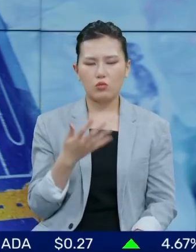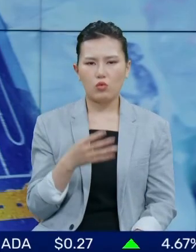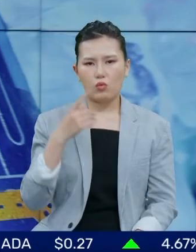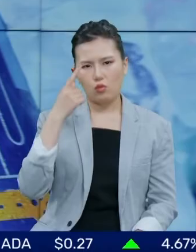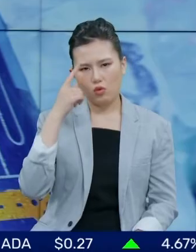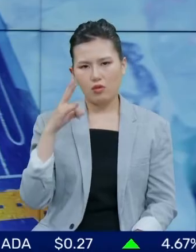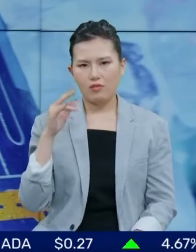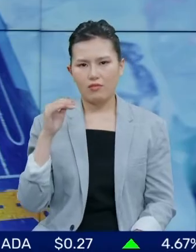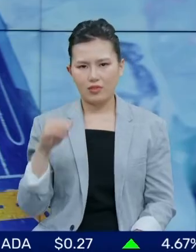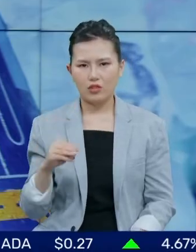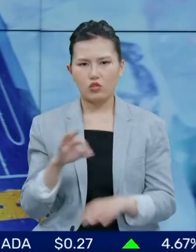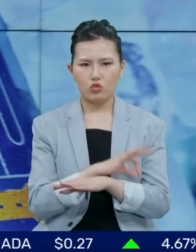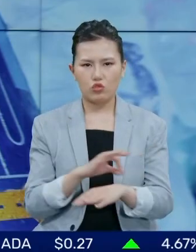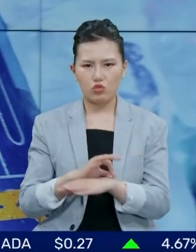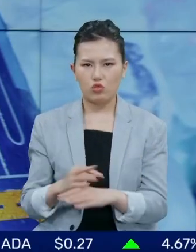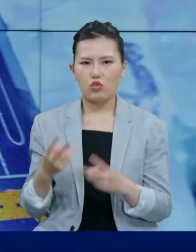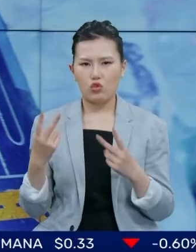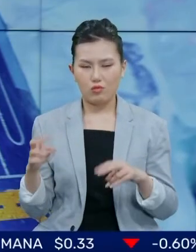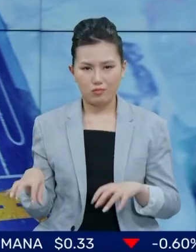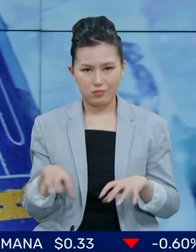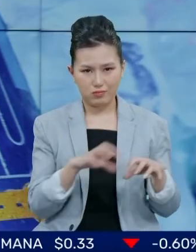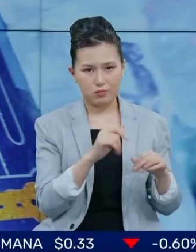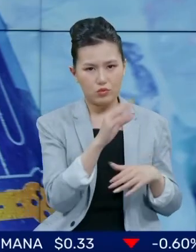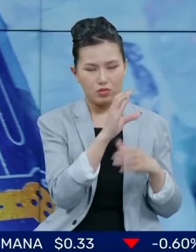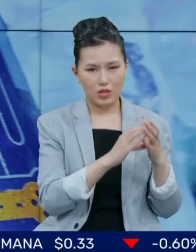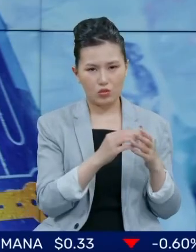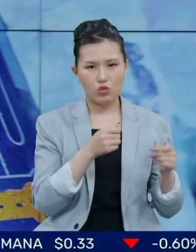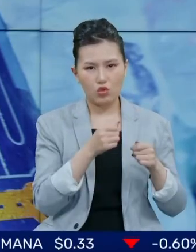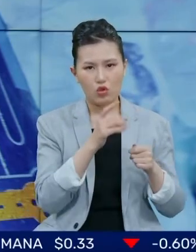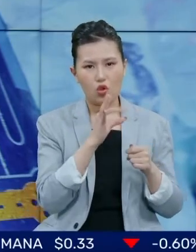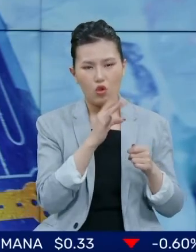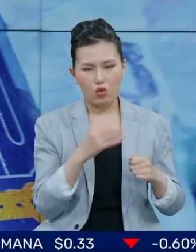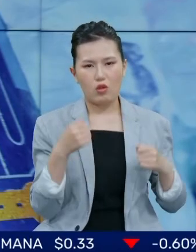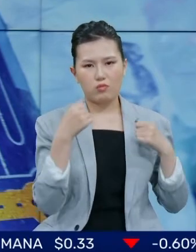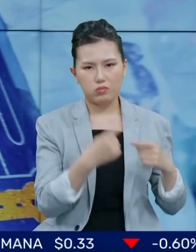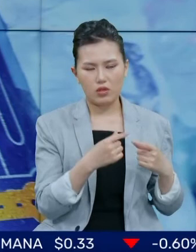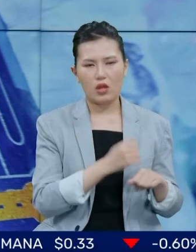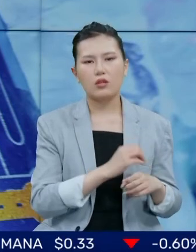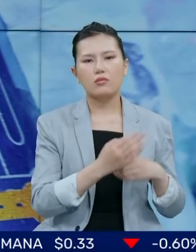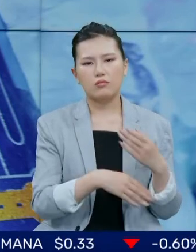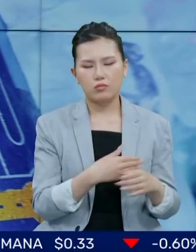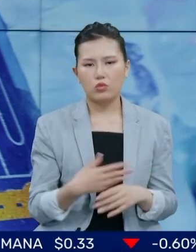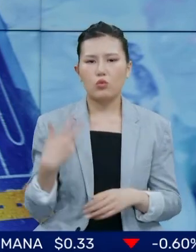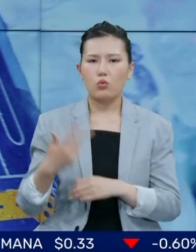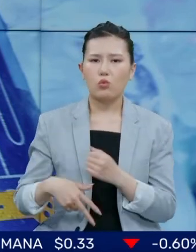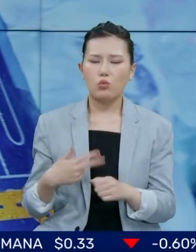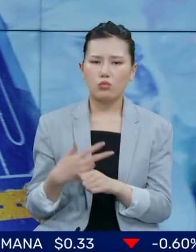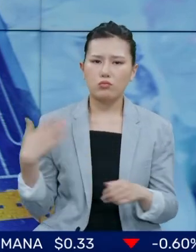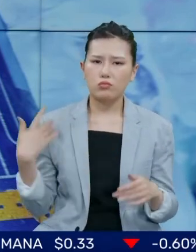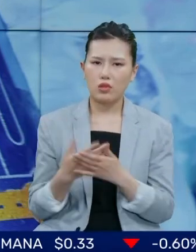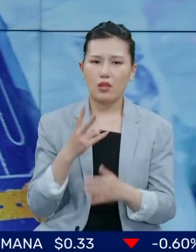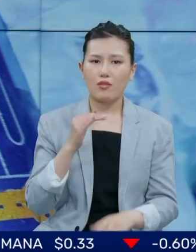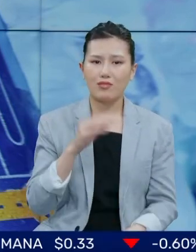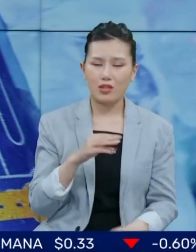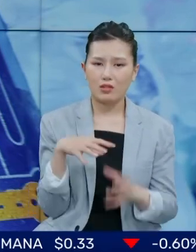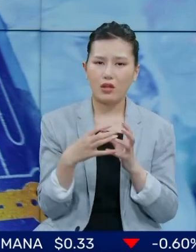их хоёр төсөл санхүүгийн зохицуулах хооронд амжилттай бүртгүүлж өдгөө үйл ажиллагаа явуулж байна. Сүүлийн 3 жилийн хугацаанд NFT зах зээл нь дэлхийд аль